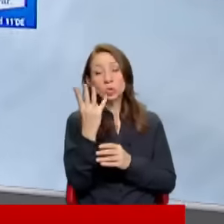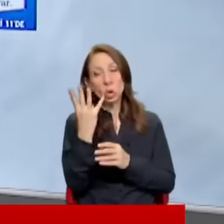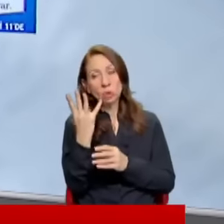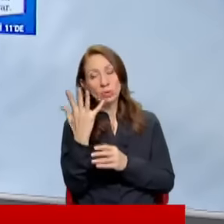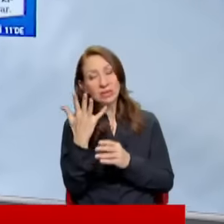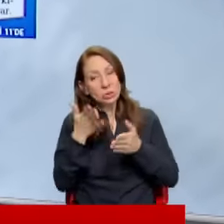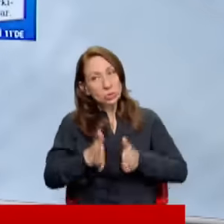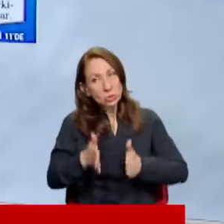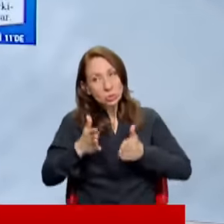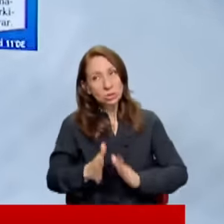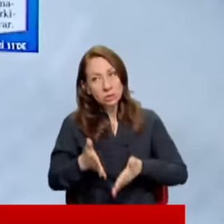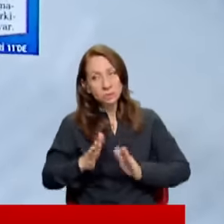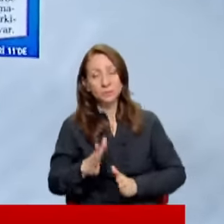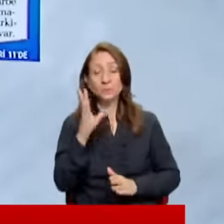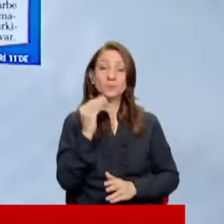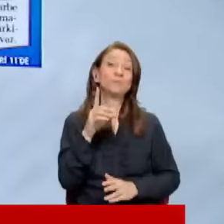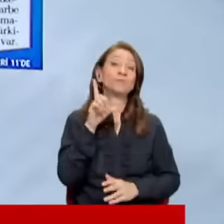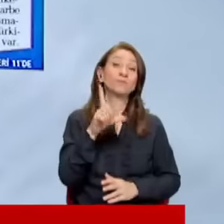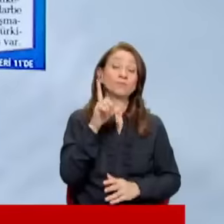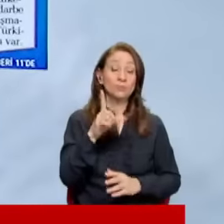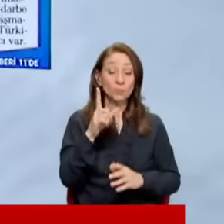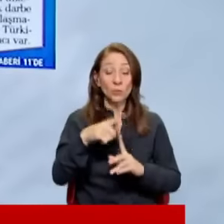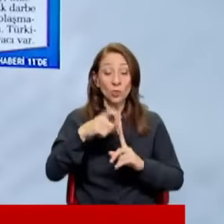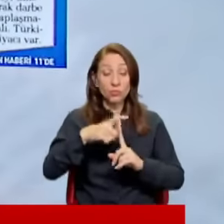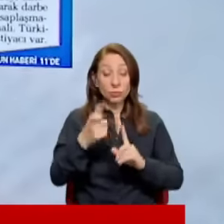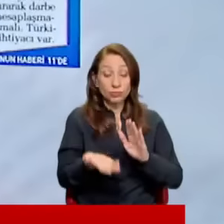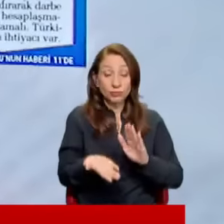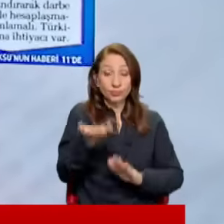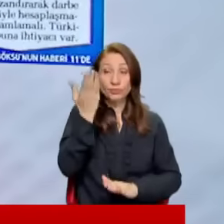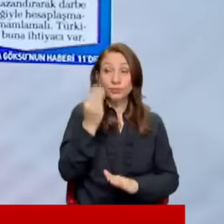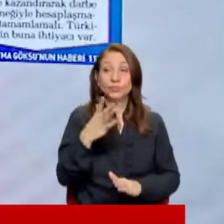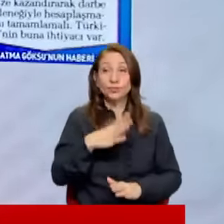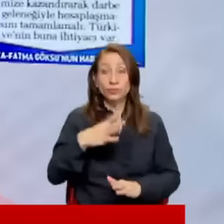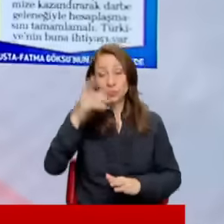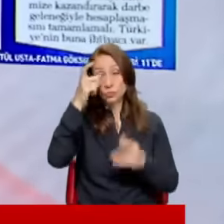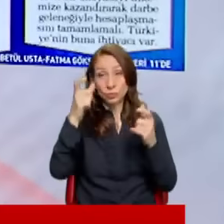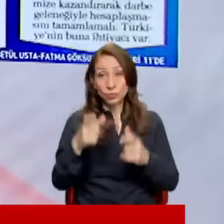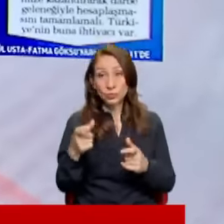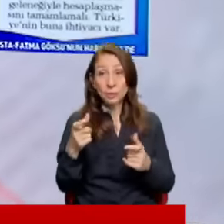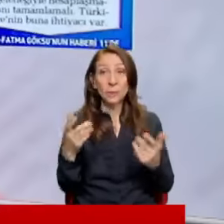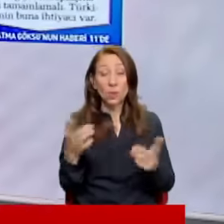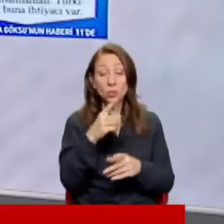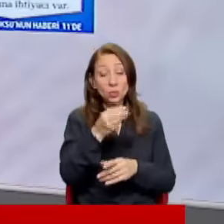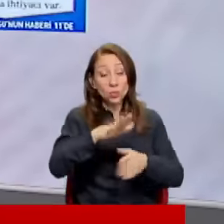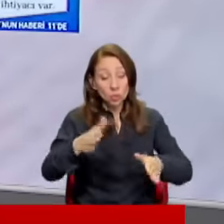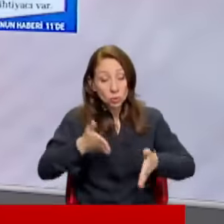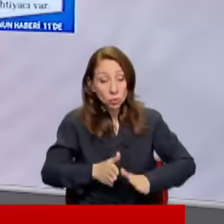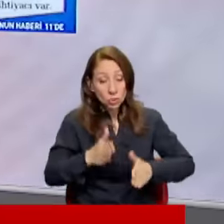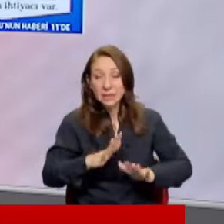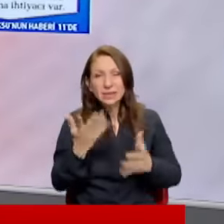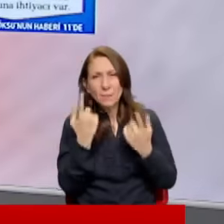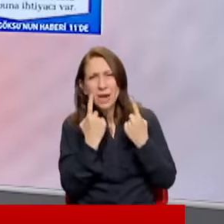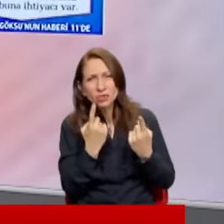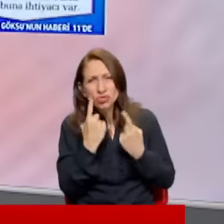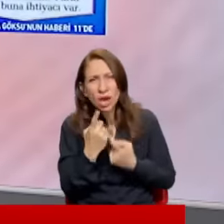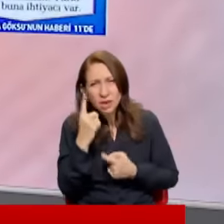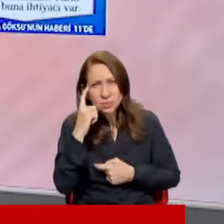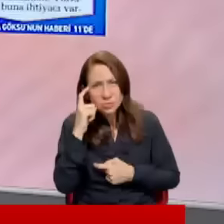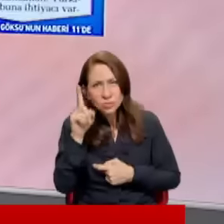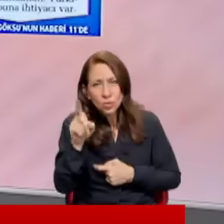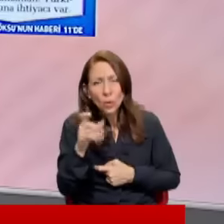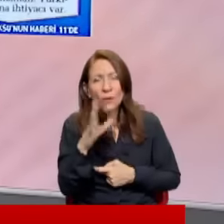4 hani çok fazla çocuğun olmasını ve nüfusun da çoğalmasını istiyor Memleketimizde Peki o çocuklara nasıl bakılacak diye bir